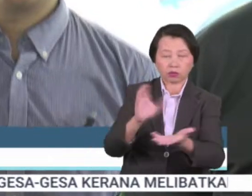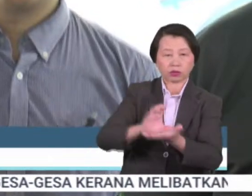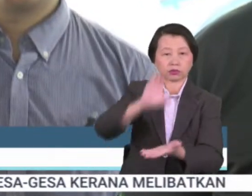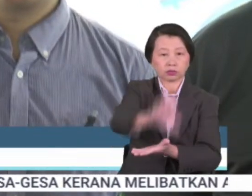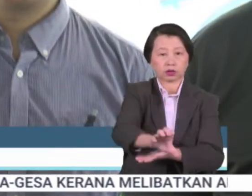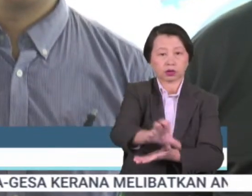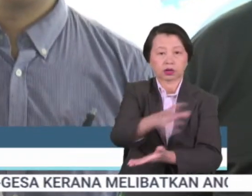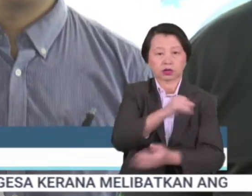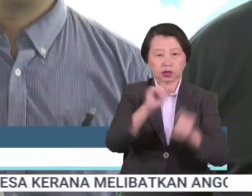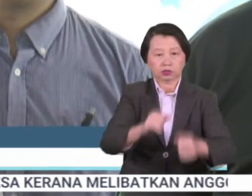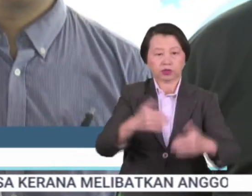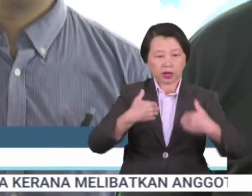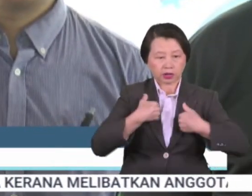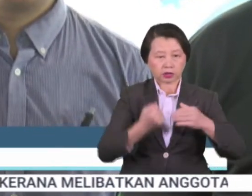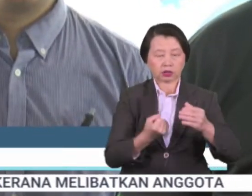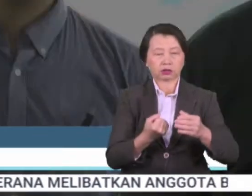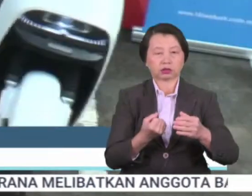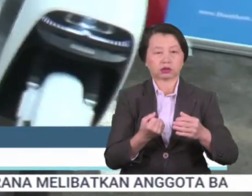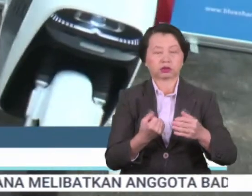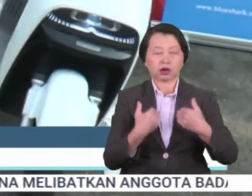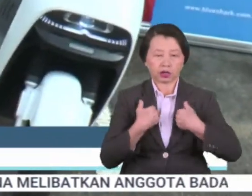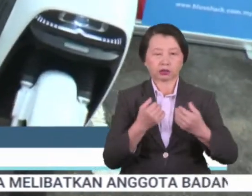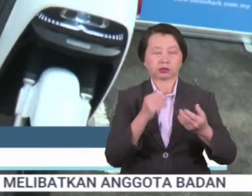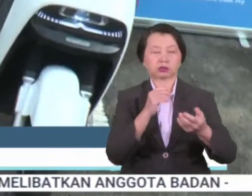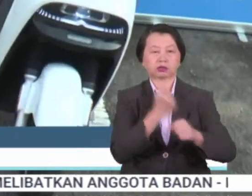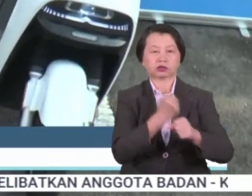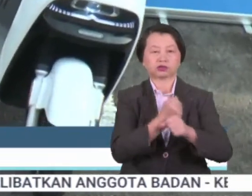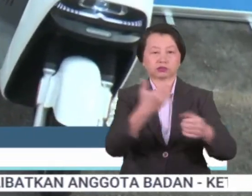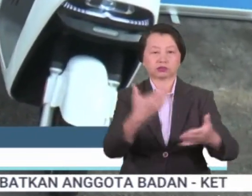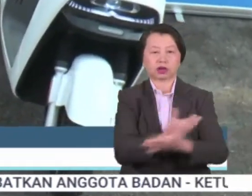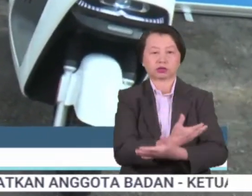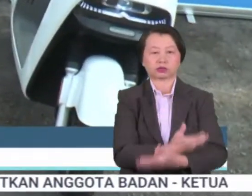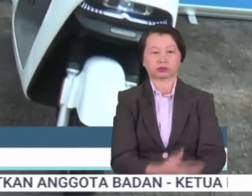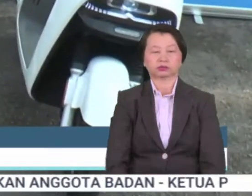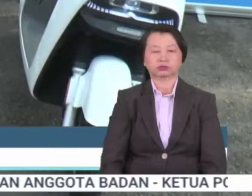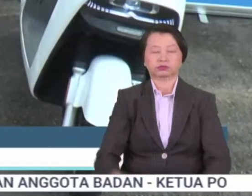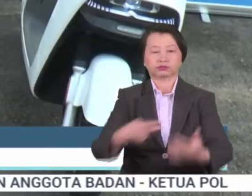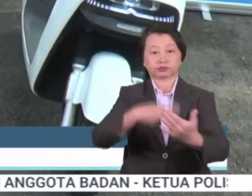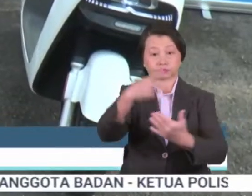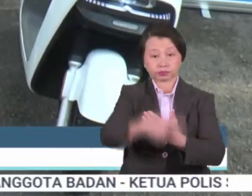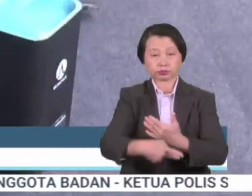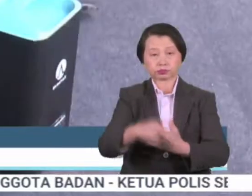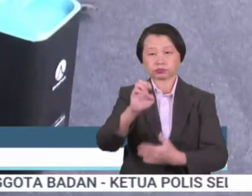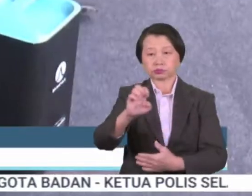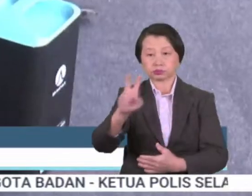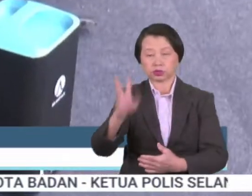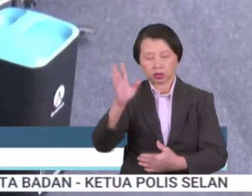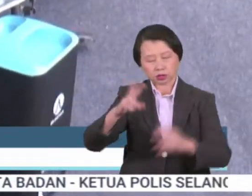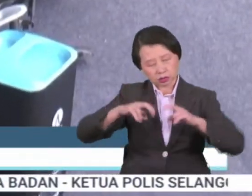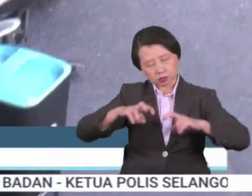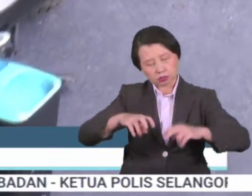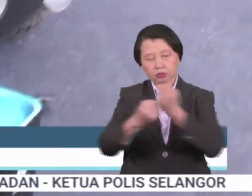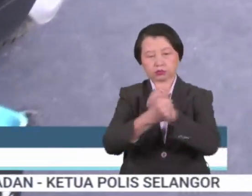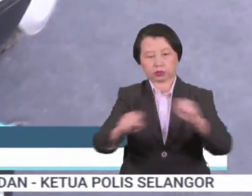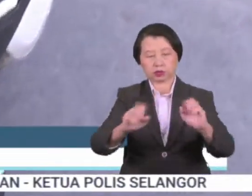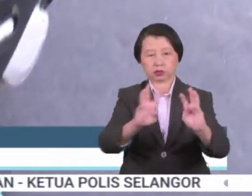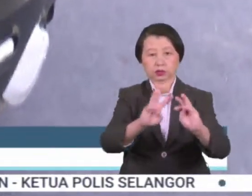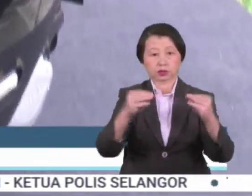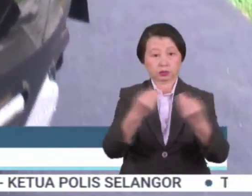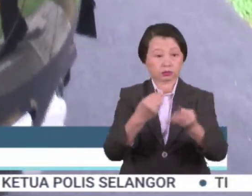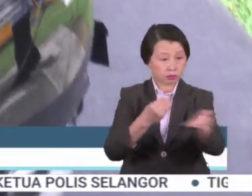menjana pekerjaan baru projek happ EV Riders juga akan mengaji kesiapsiagaanyarakat